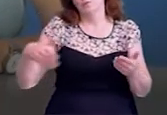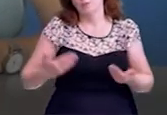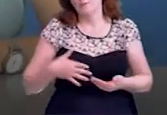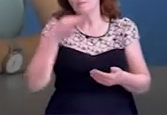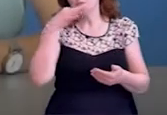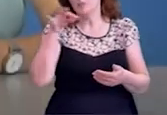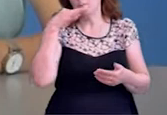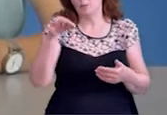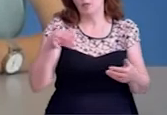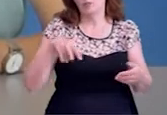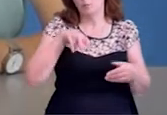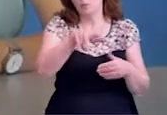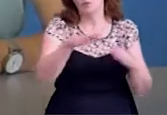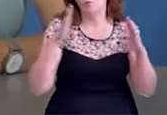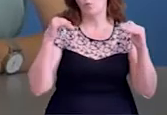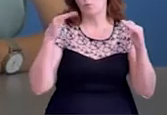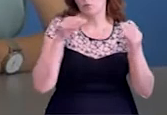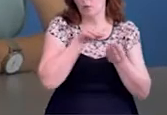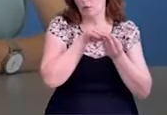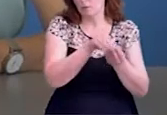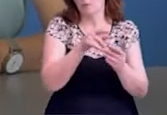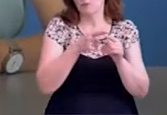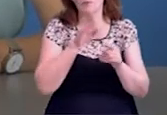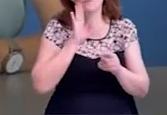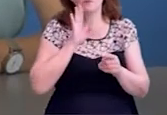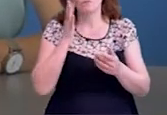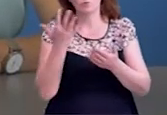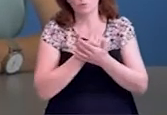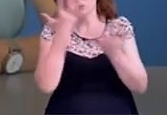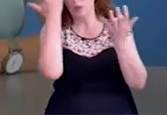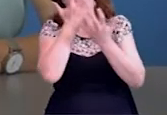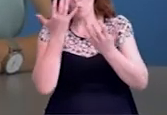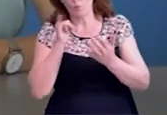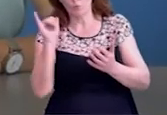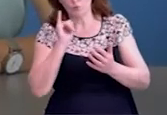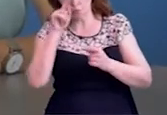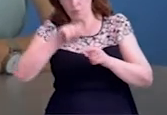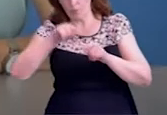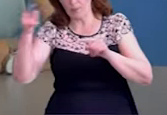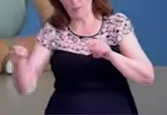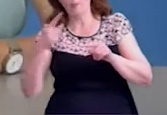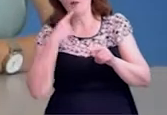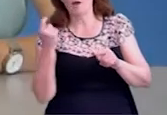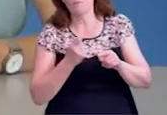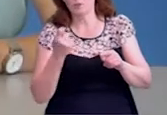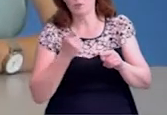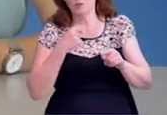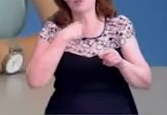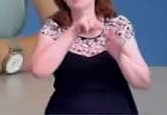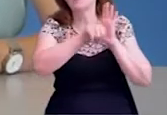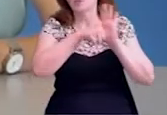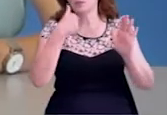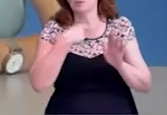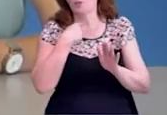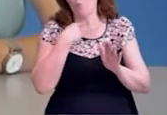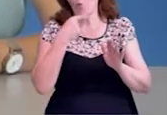із 23-річною Юлією Строкіною. Дівчину знайшли в ніч з суботи на неділю з перерізаним горлом за 100 метрів від її будинку.